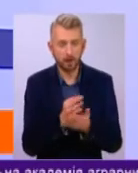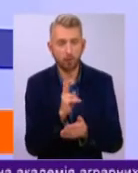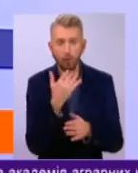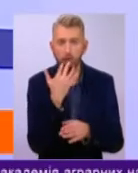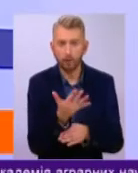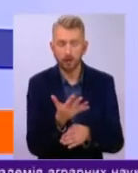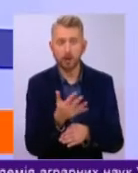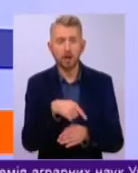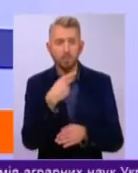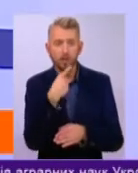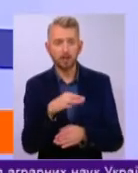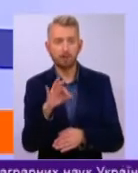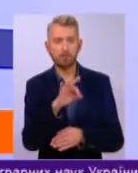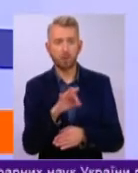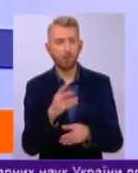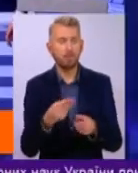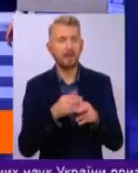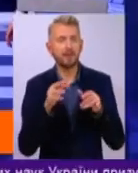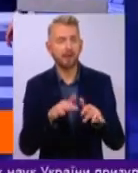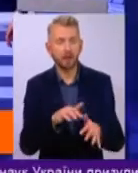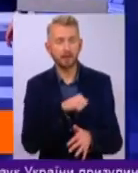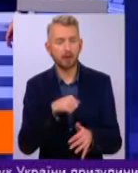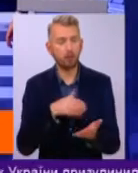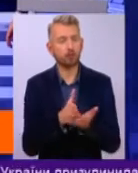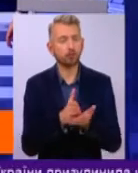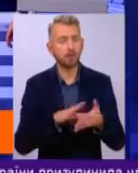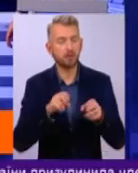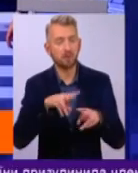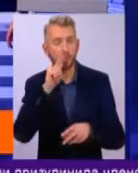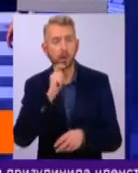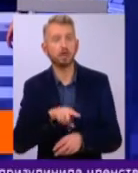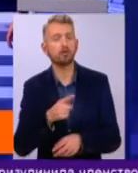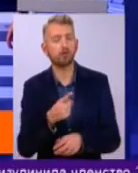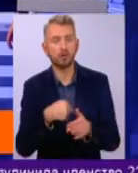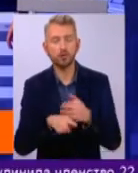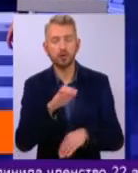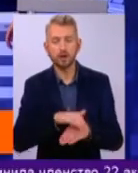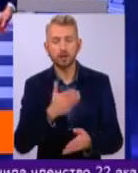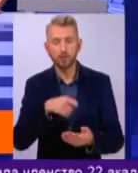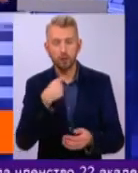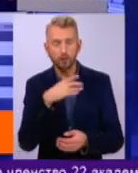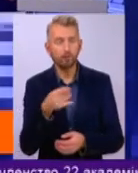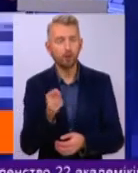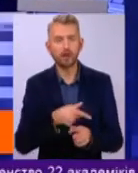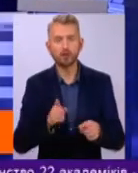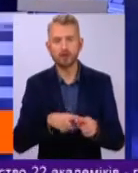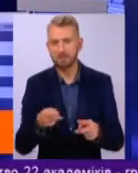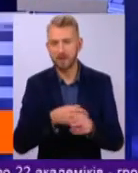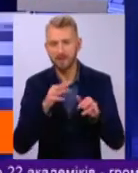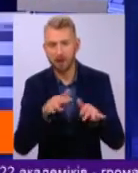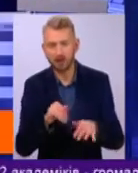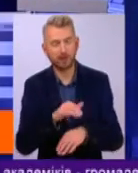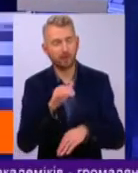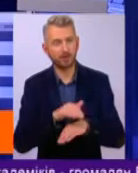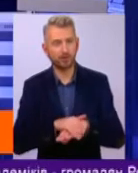то мова йде вже тоді про бездіяльність вже самої Служби безпеки України. Чому? Тому що фактично, якщо ми говоримо про те, що це бездіяльність, і